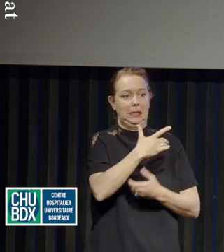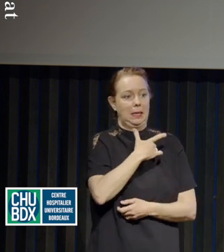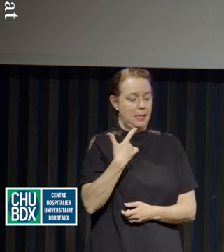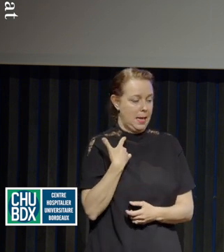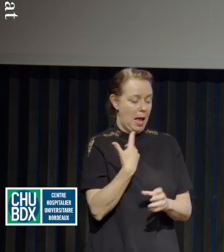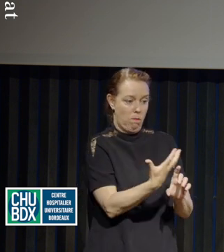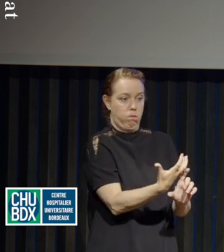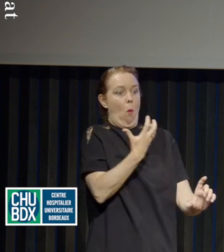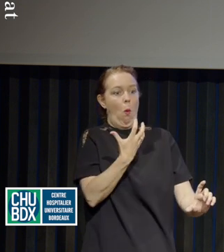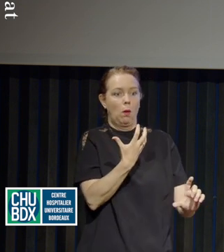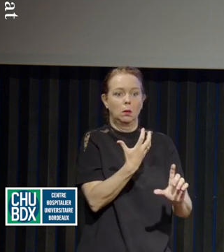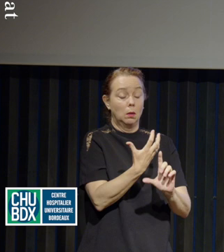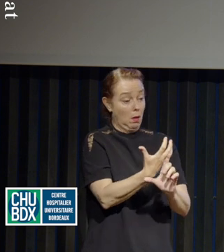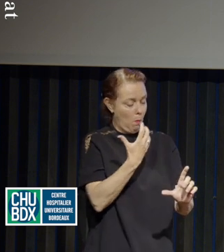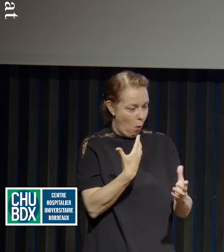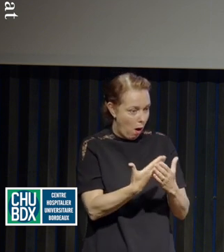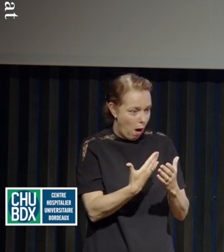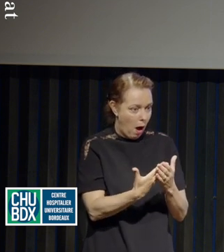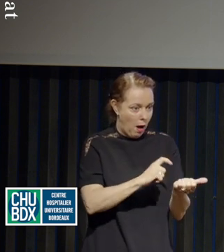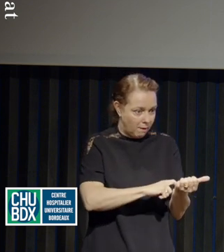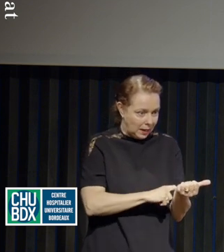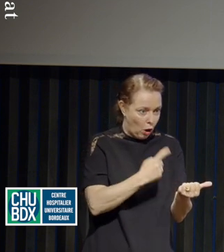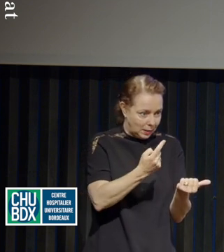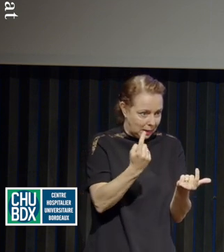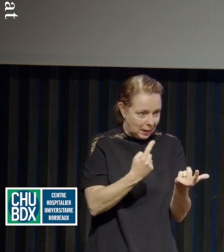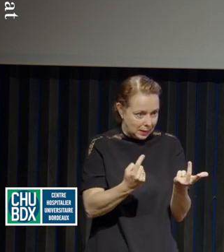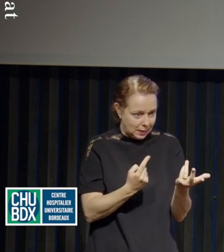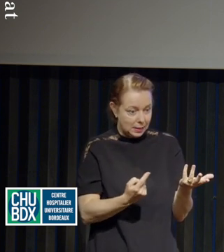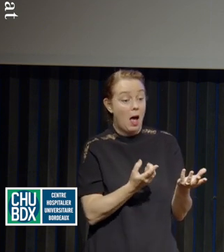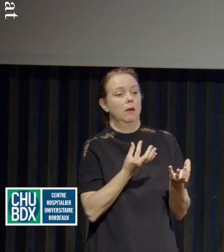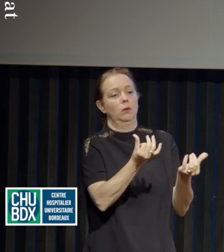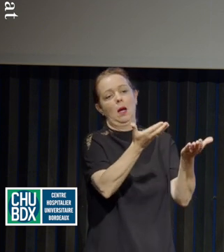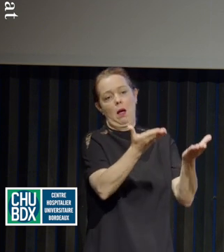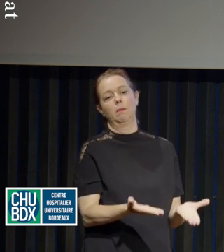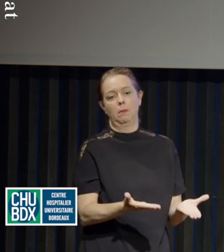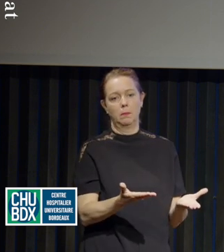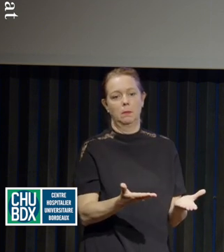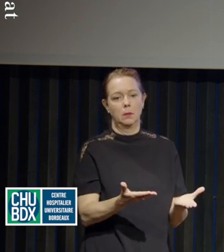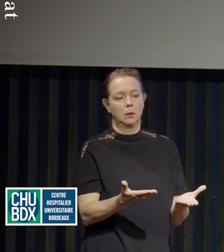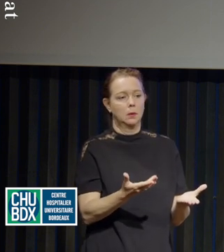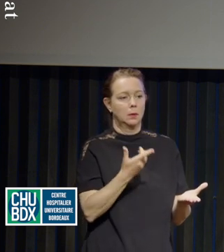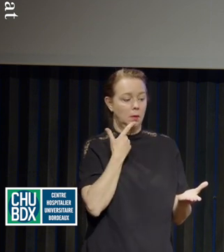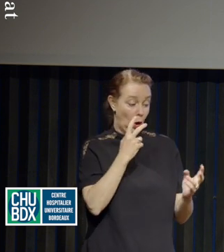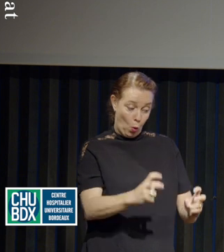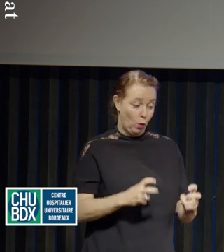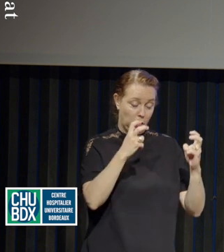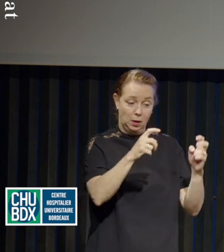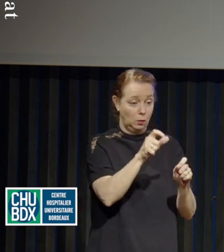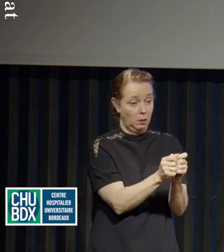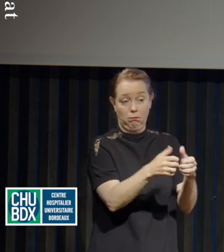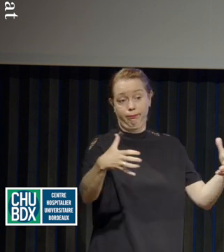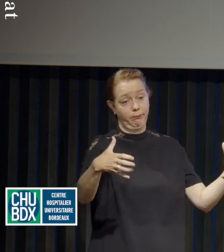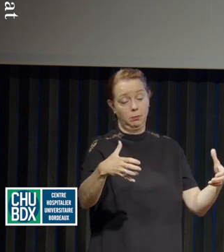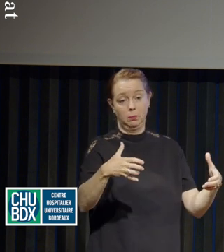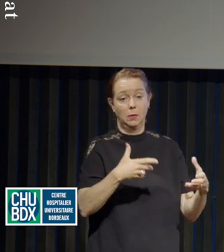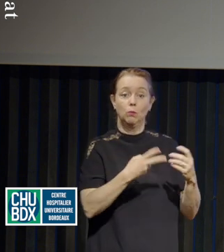permis justement de mettre en lumière ces facteurs de vulnérabilité avec une augmentation de la prévalence, particulièrement dans les